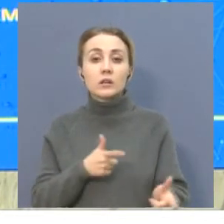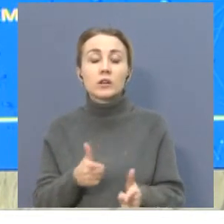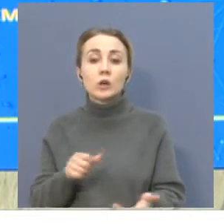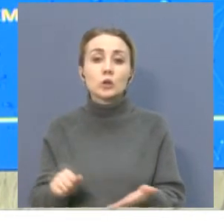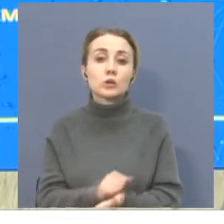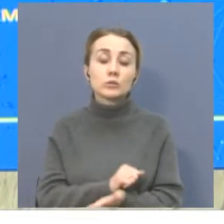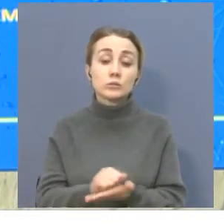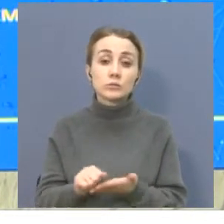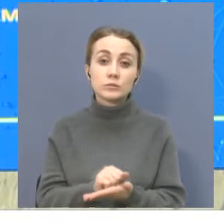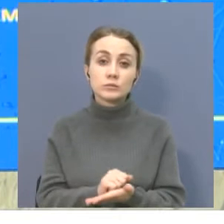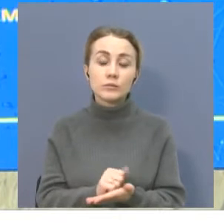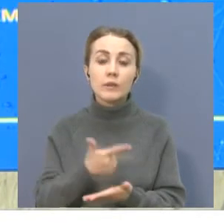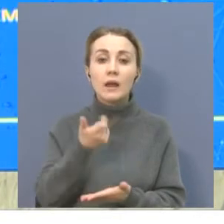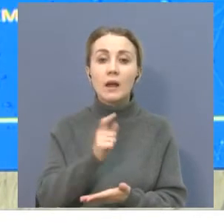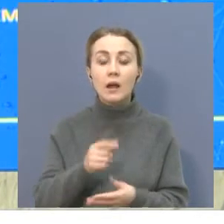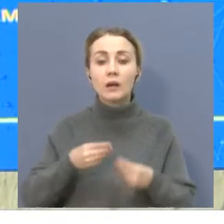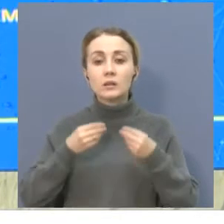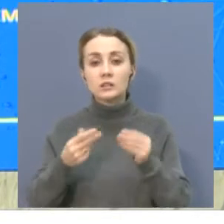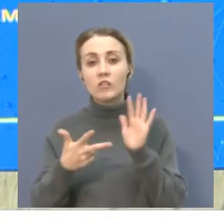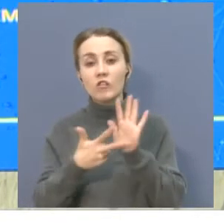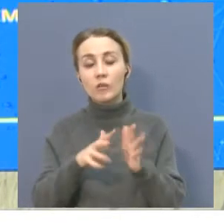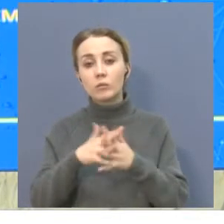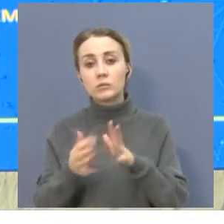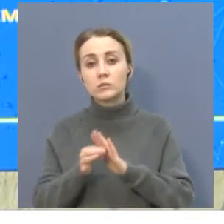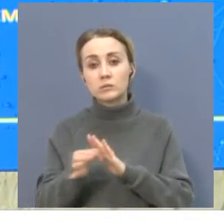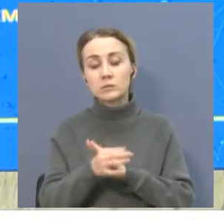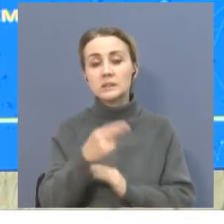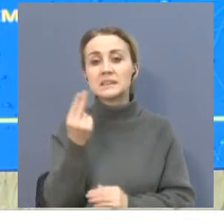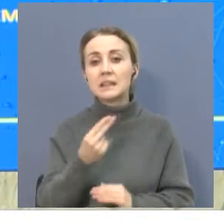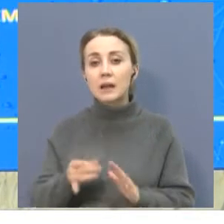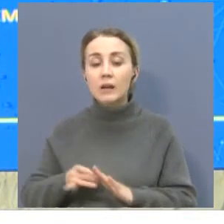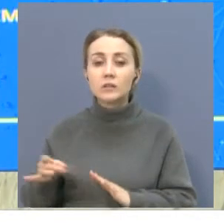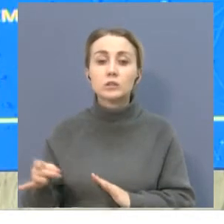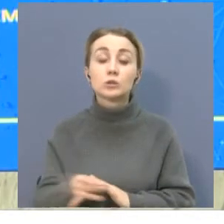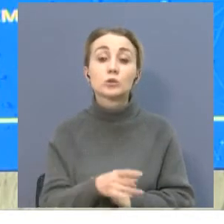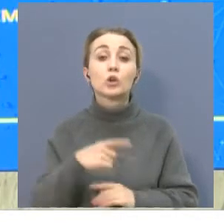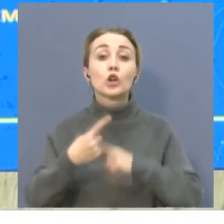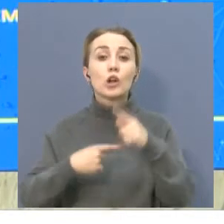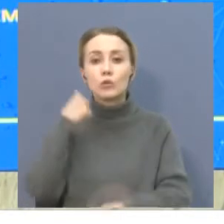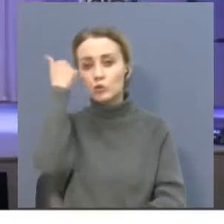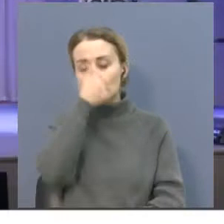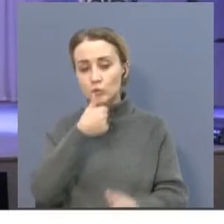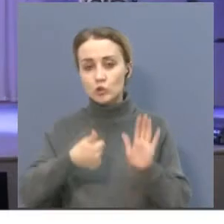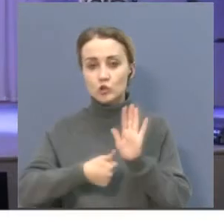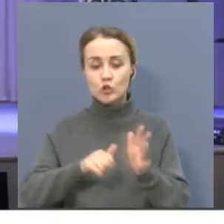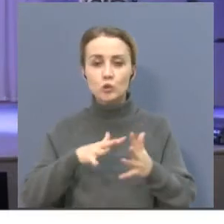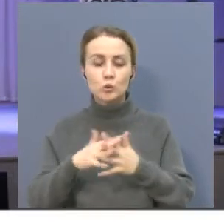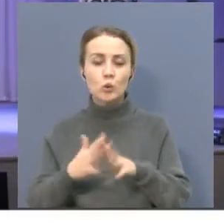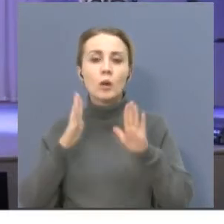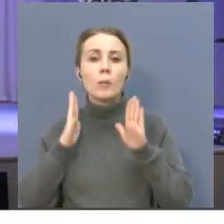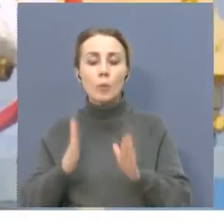елді мекенін газдандыруға қатысты құжаттар әзірленіп жатыр. Ал келесі жылы 6 ауылға 789 шақырым газ құбыры